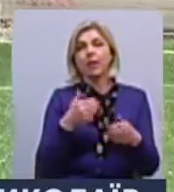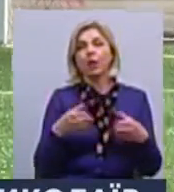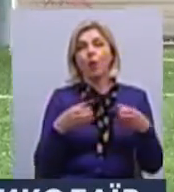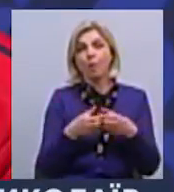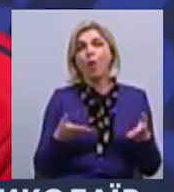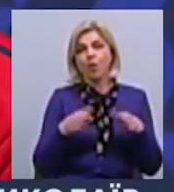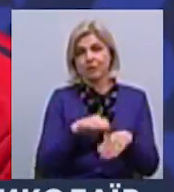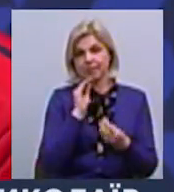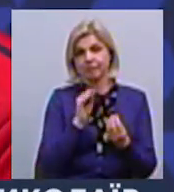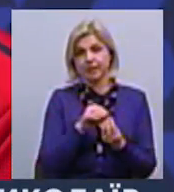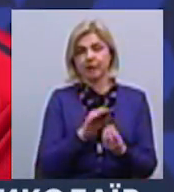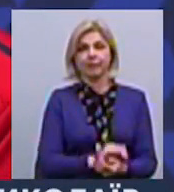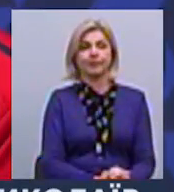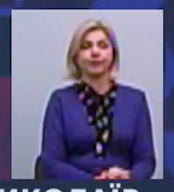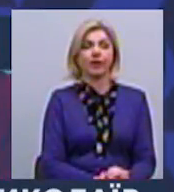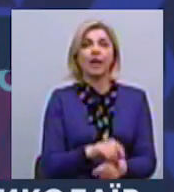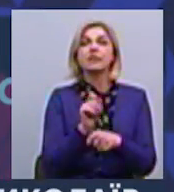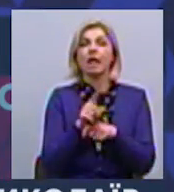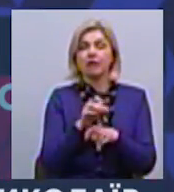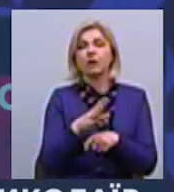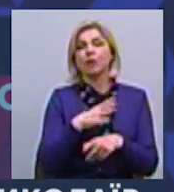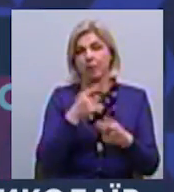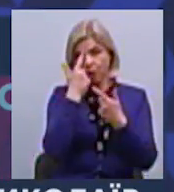залишилось незмінним. Задача була озвучена